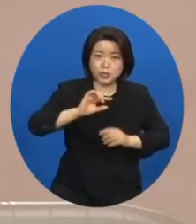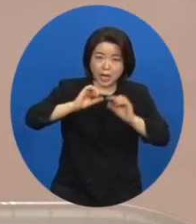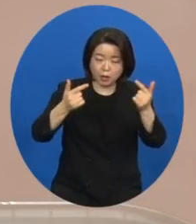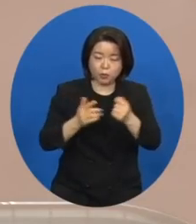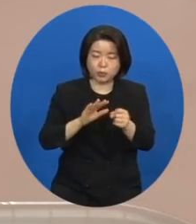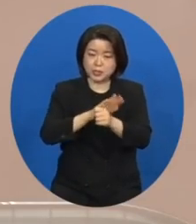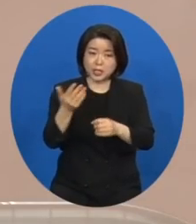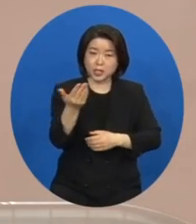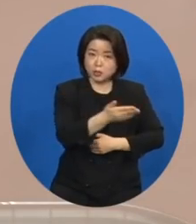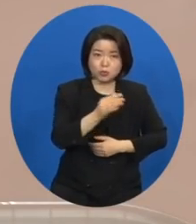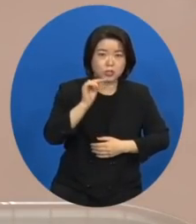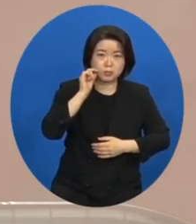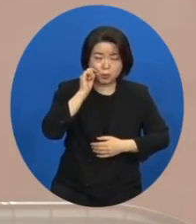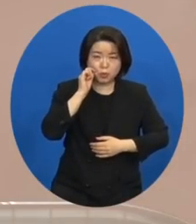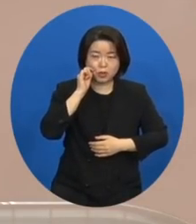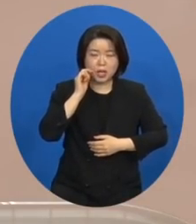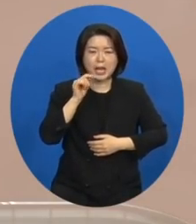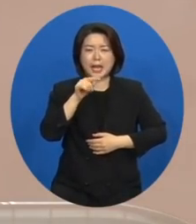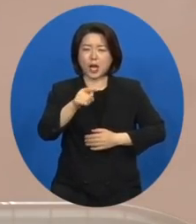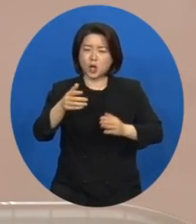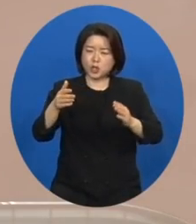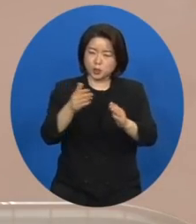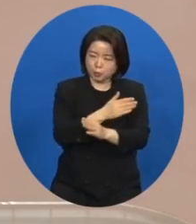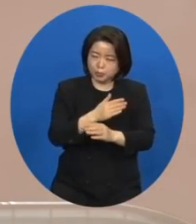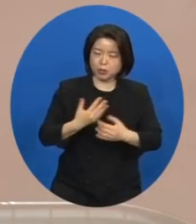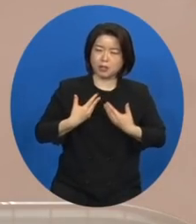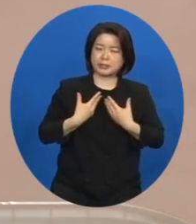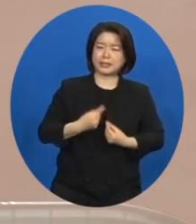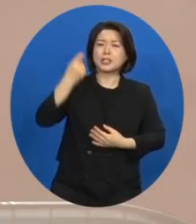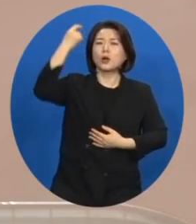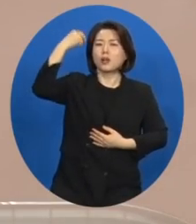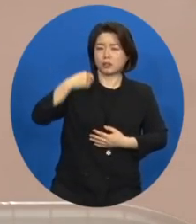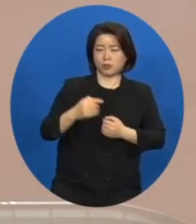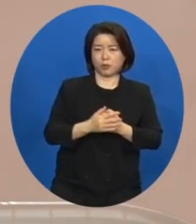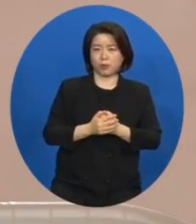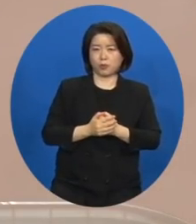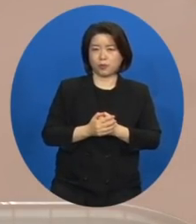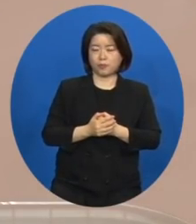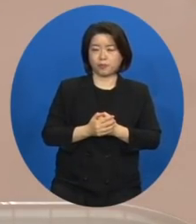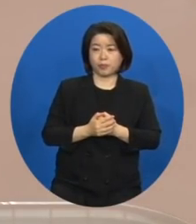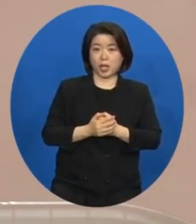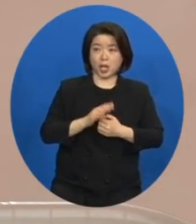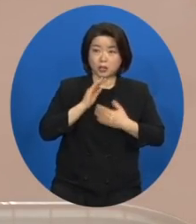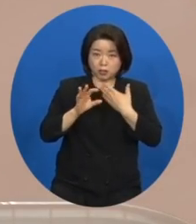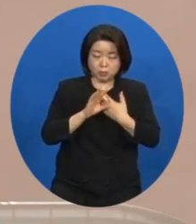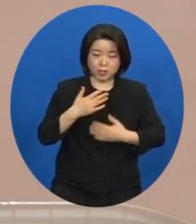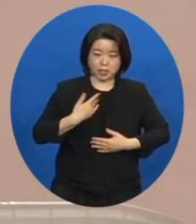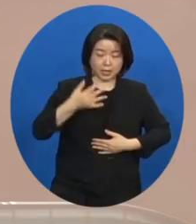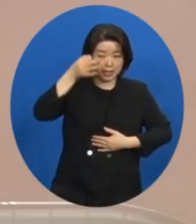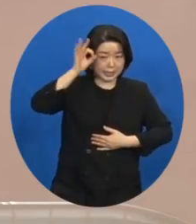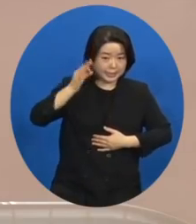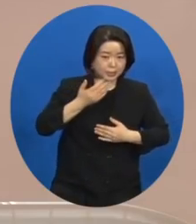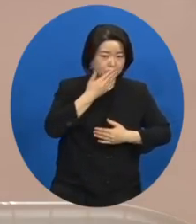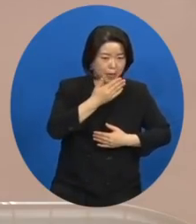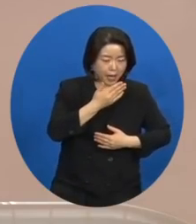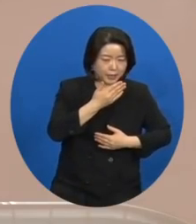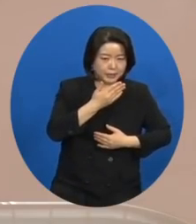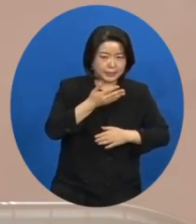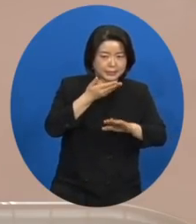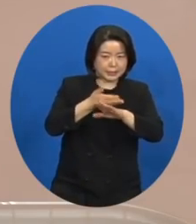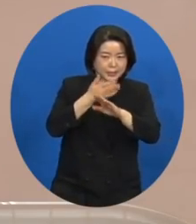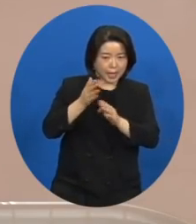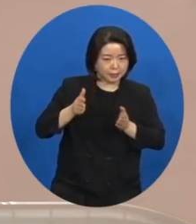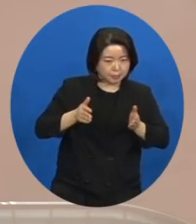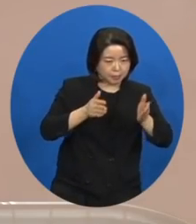사랑해 주지 못할 때 거기에서 어떤 좌절감을 느끼고 내가 인정받을 수 있는 어떤 방향으로 나아가게 되면 서게 집착을